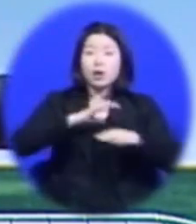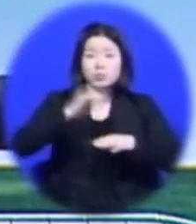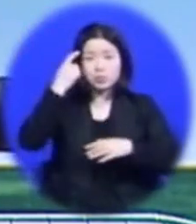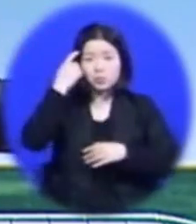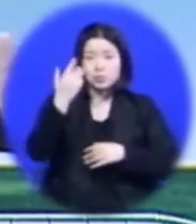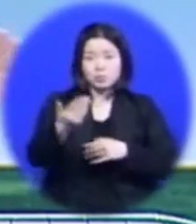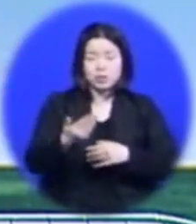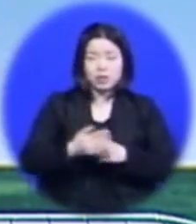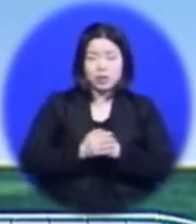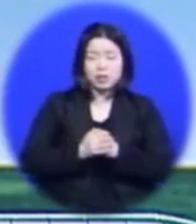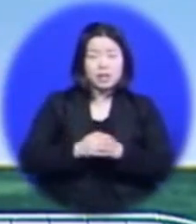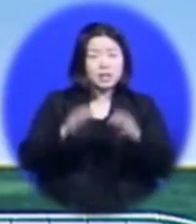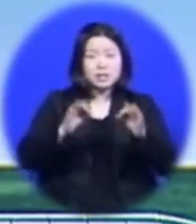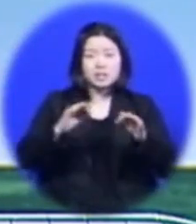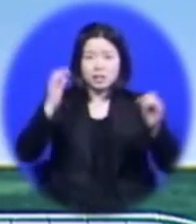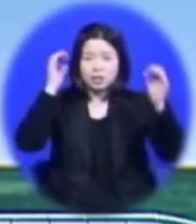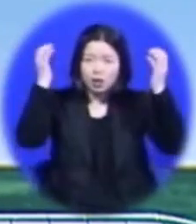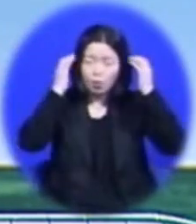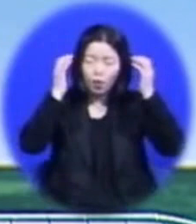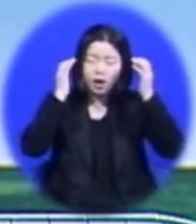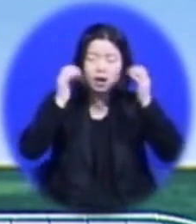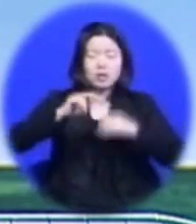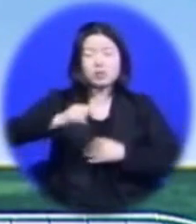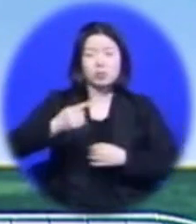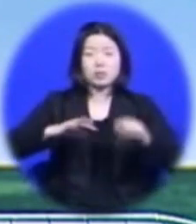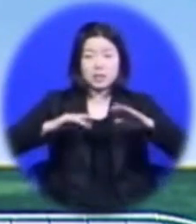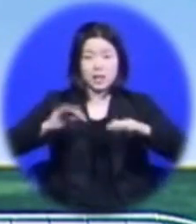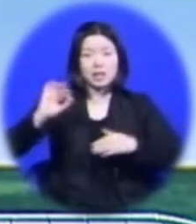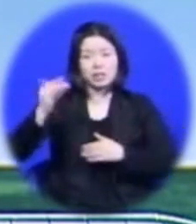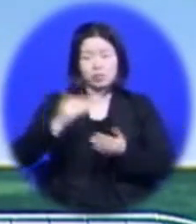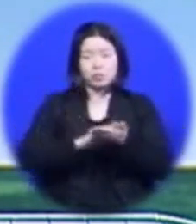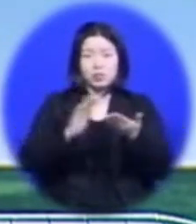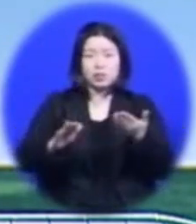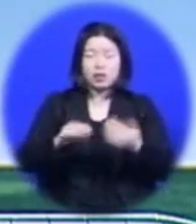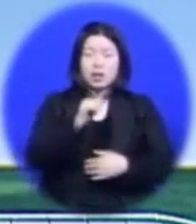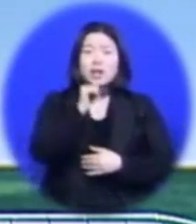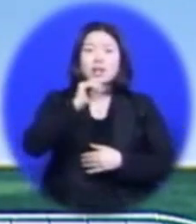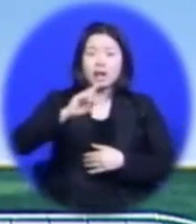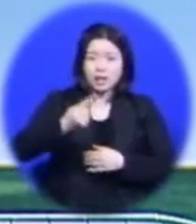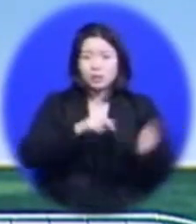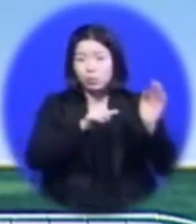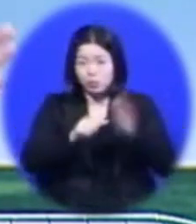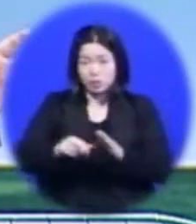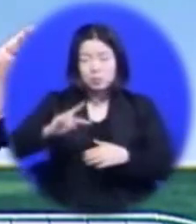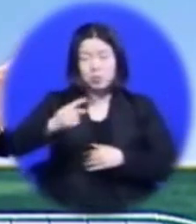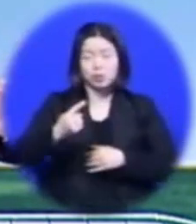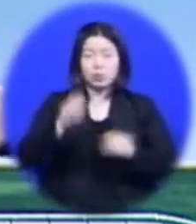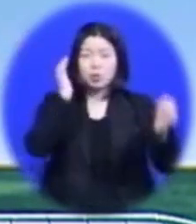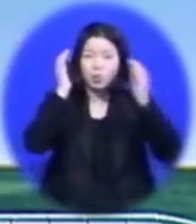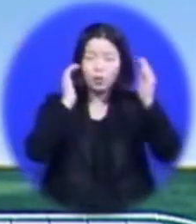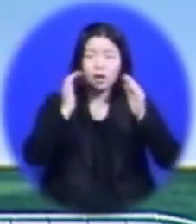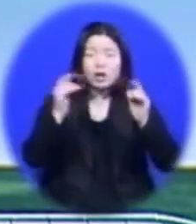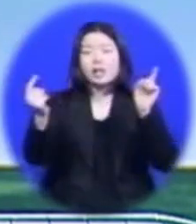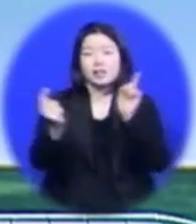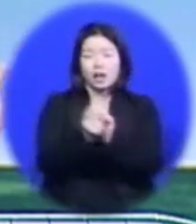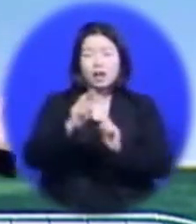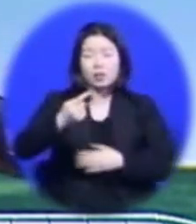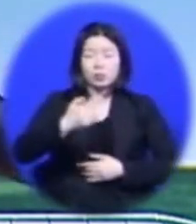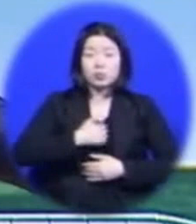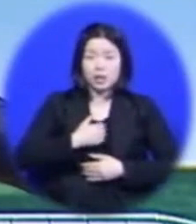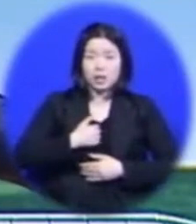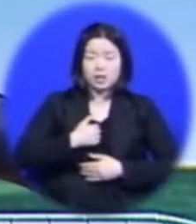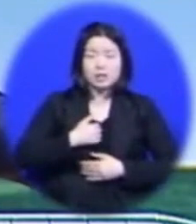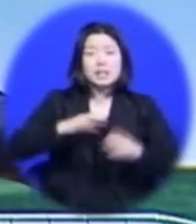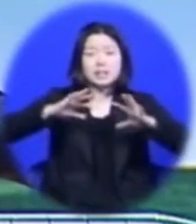이제는. 환란도 자랑거리가 되니. 아, 가난도 실패도 환란을 당한 것도 이제 내게는